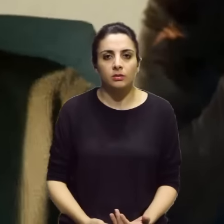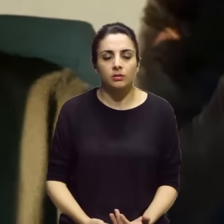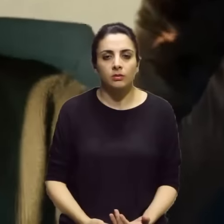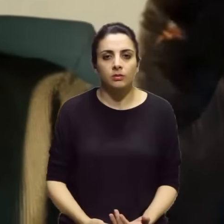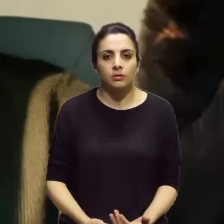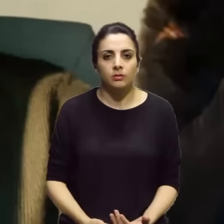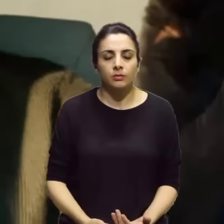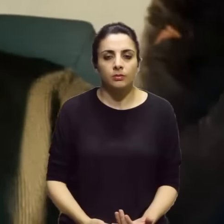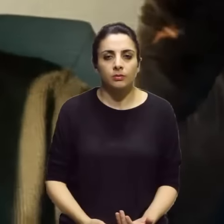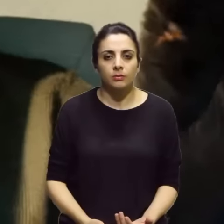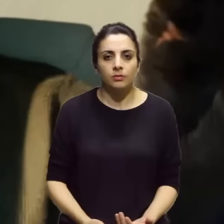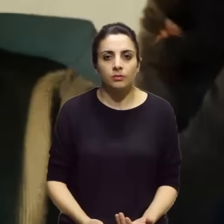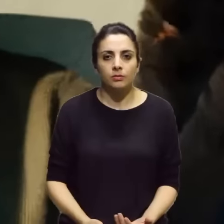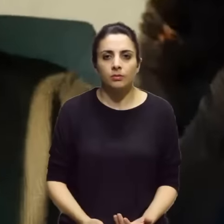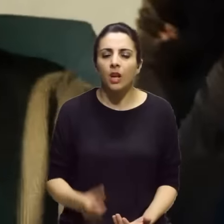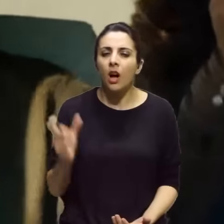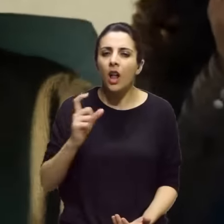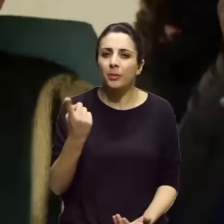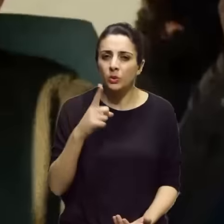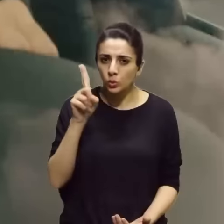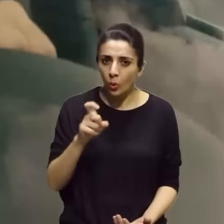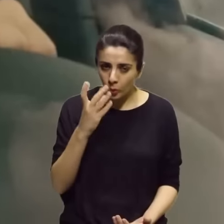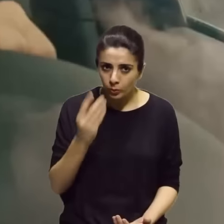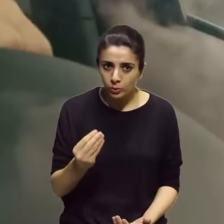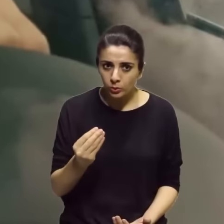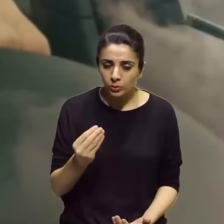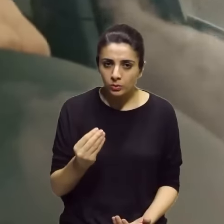yana dönüp baktı. Aylin sana bir şey sorabilir miyim?